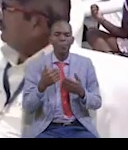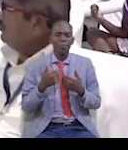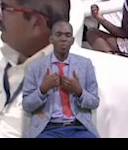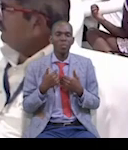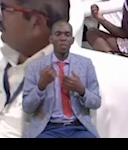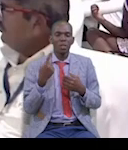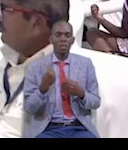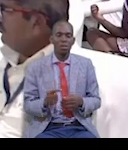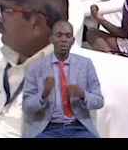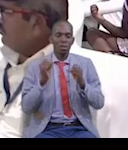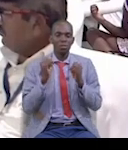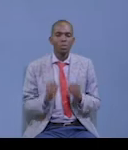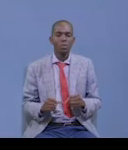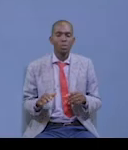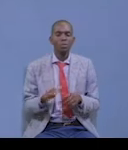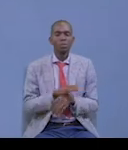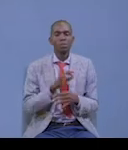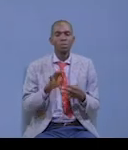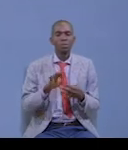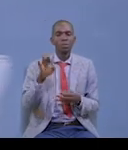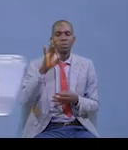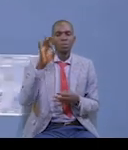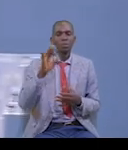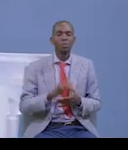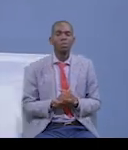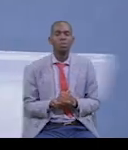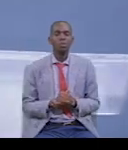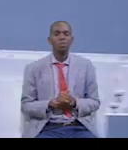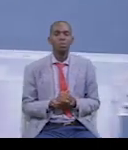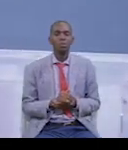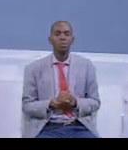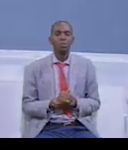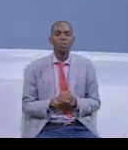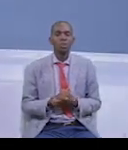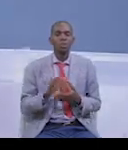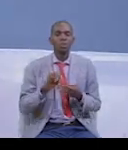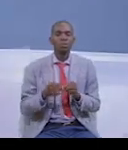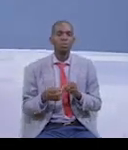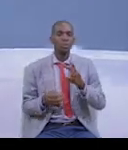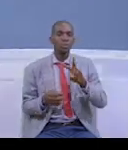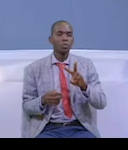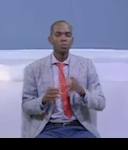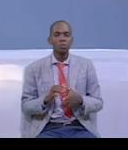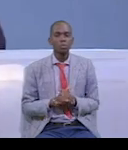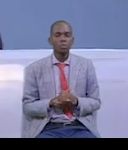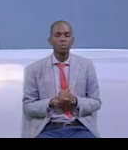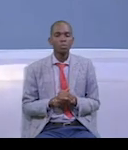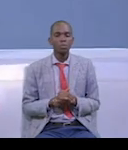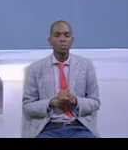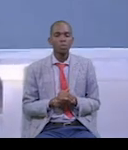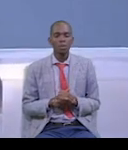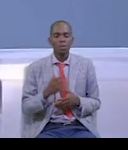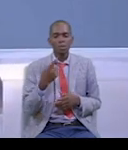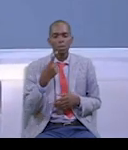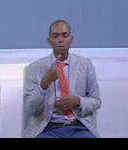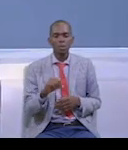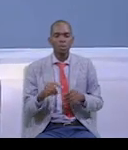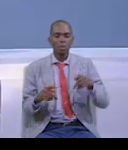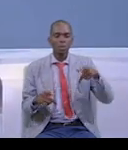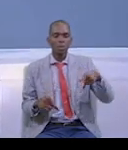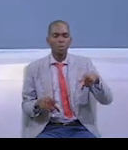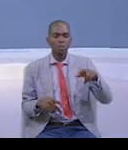powerful spirit. ఎందుకంటే బలమైన ఆత్మను మీరు కలిగి ఉన్నారు గనుక. Number 2. రెండవది, the productive